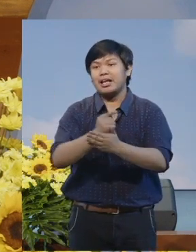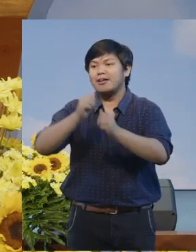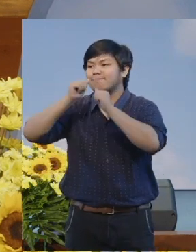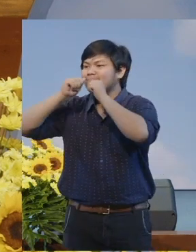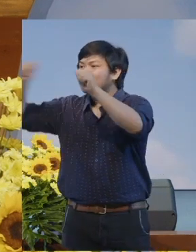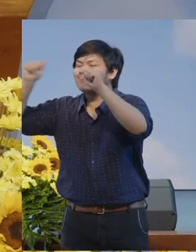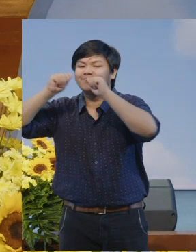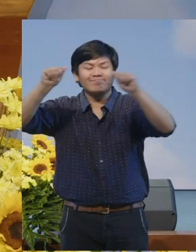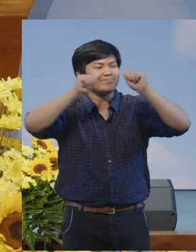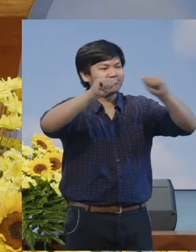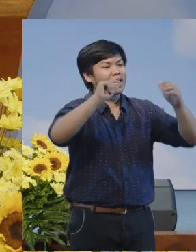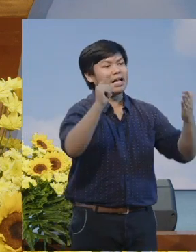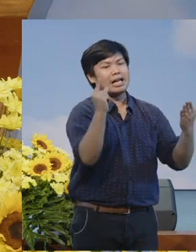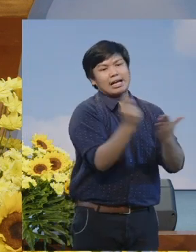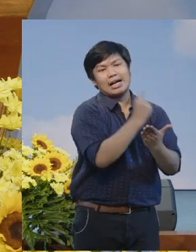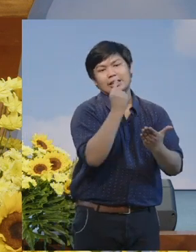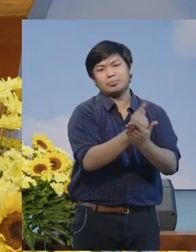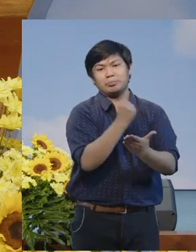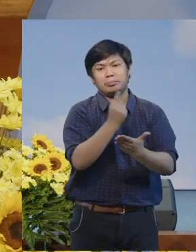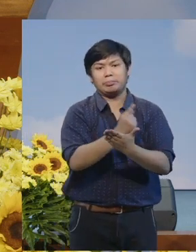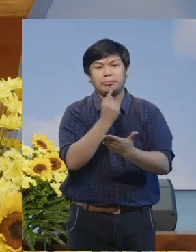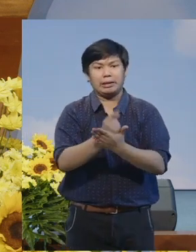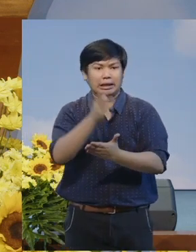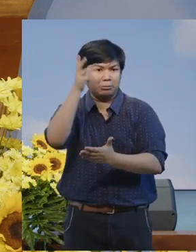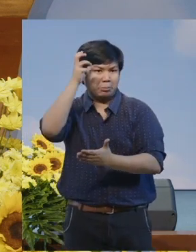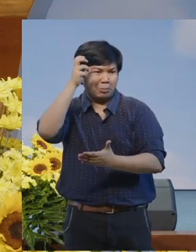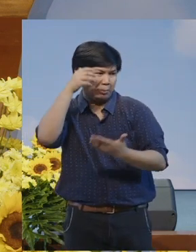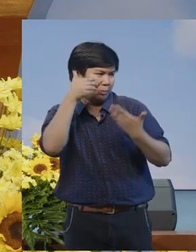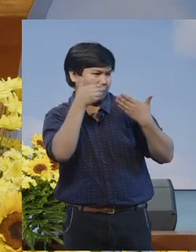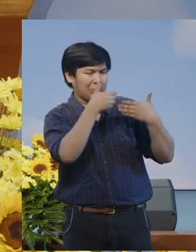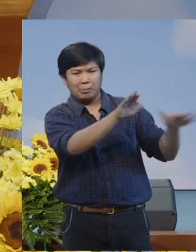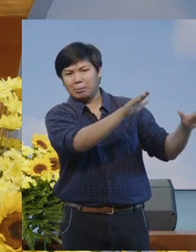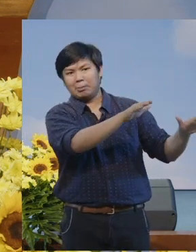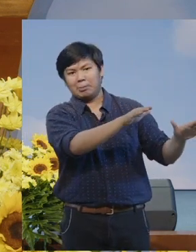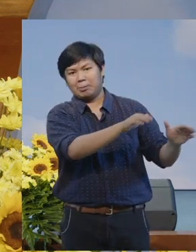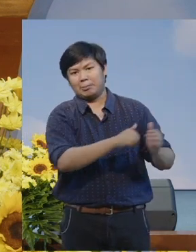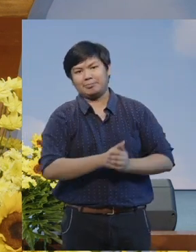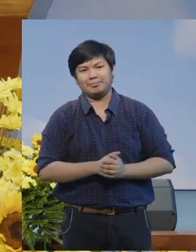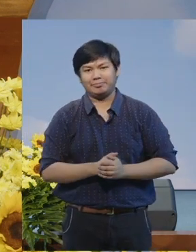Ipangalat, ipahayag ang kanyang ebanghelyo.